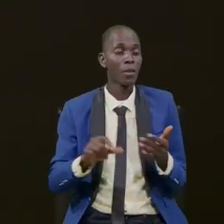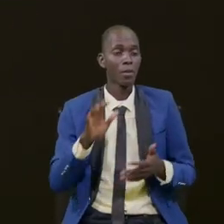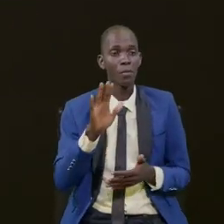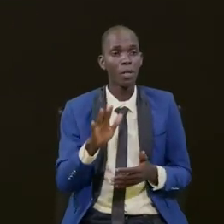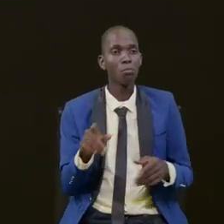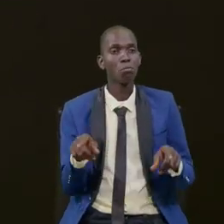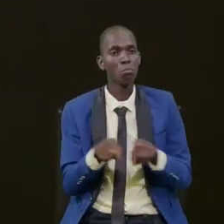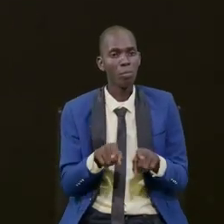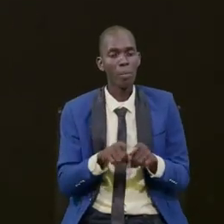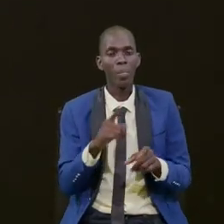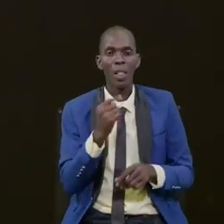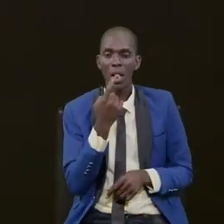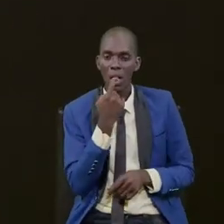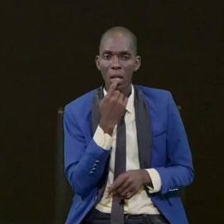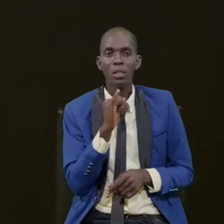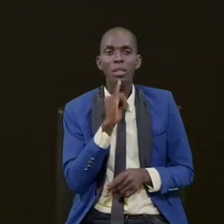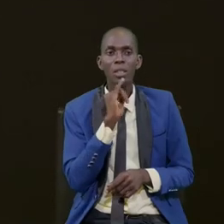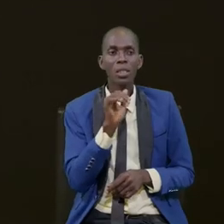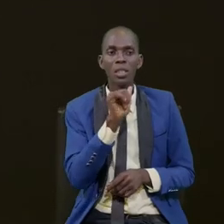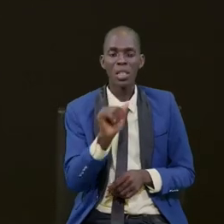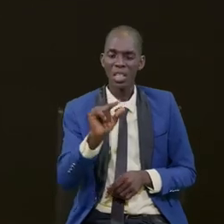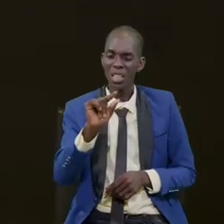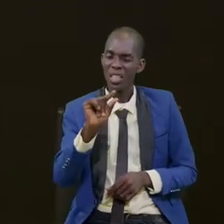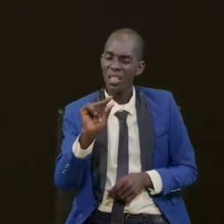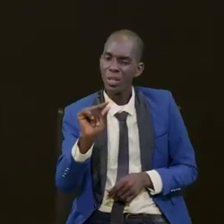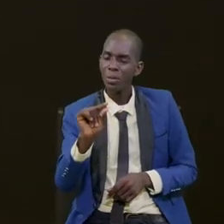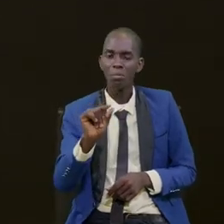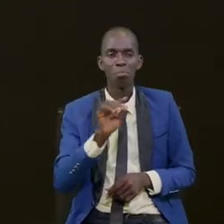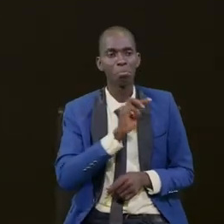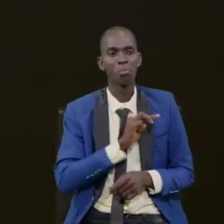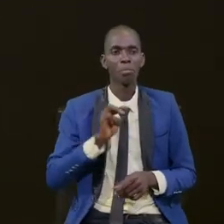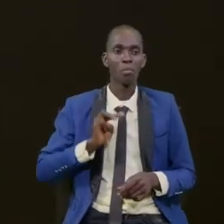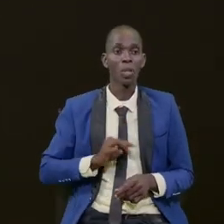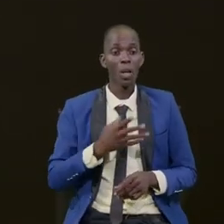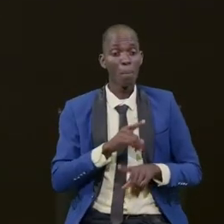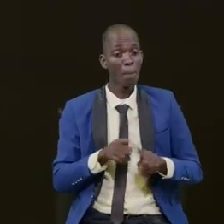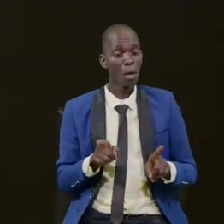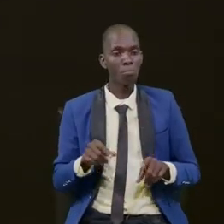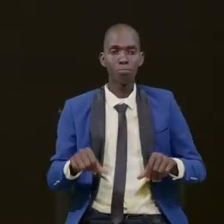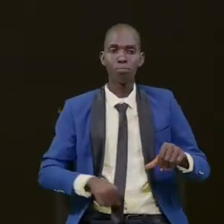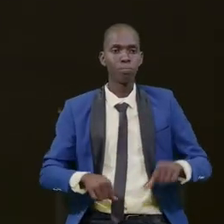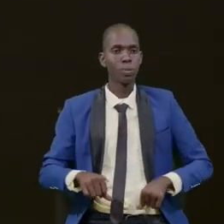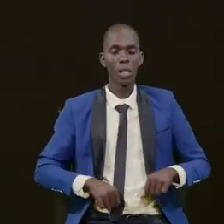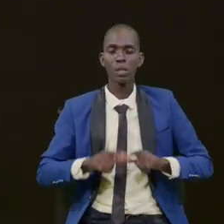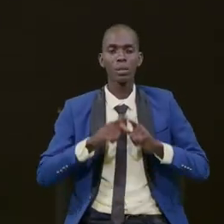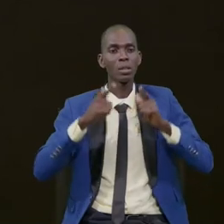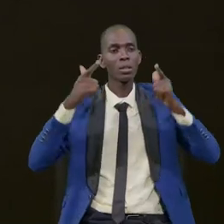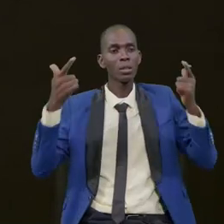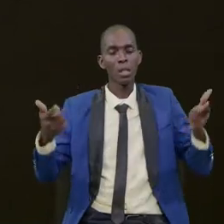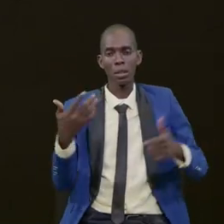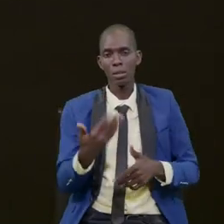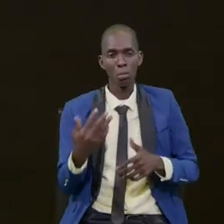de même, la langue est un petit membre et elle se vante de grandes